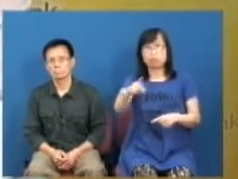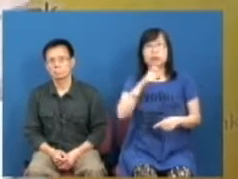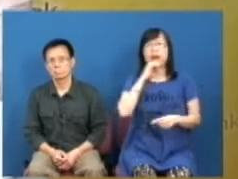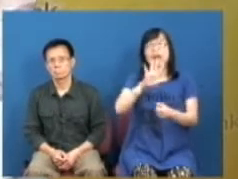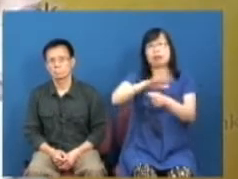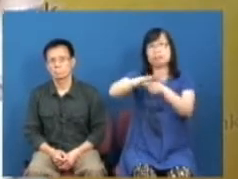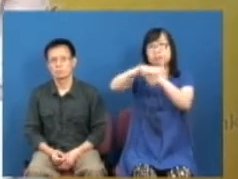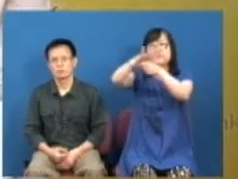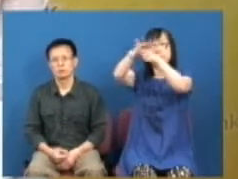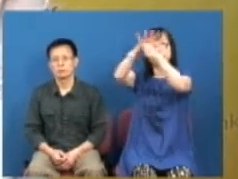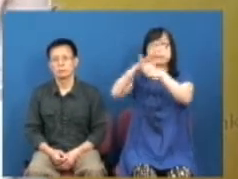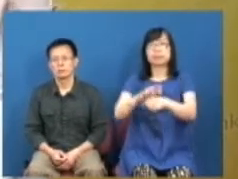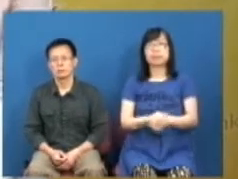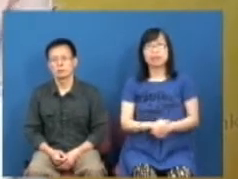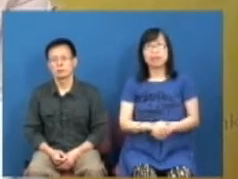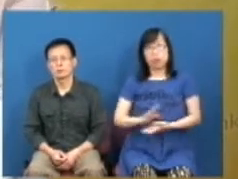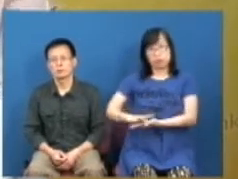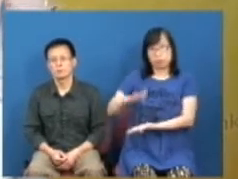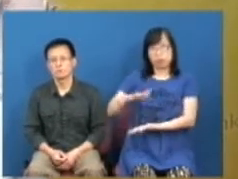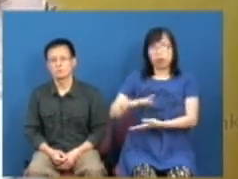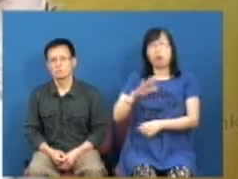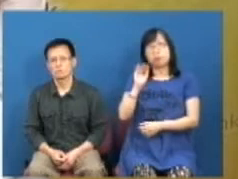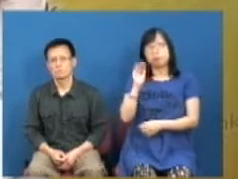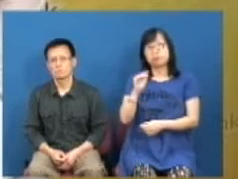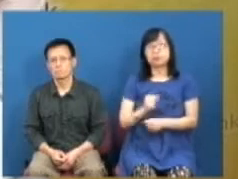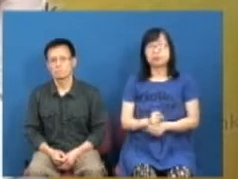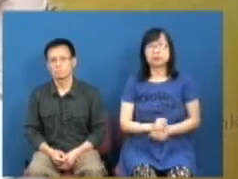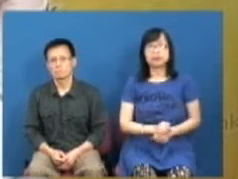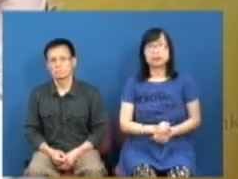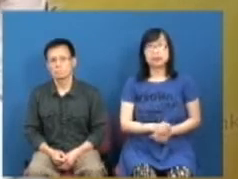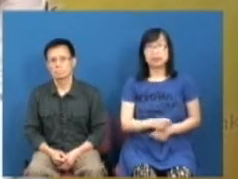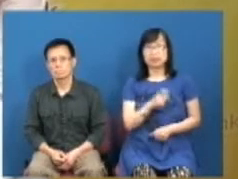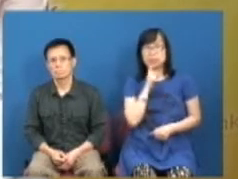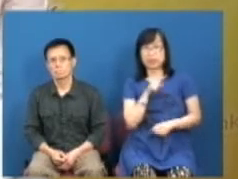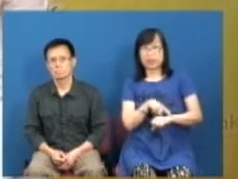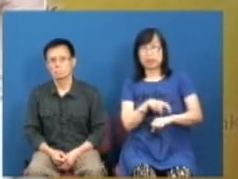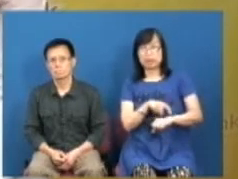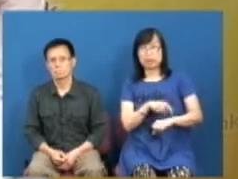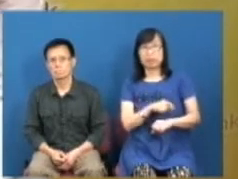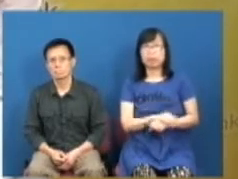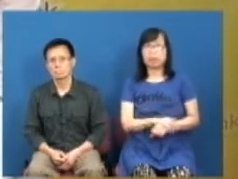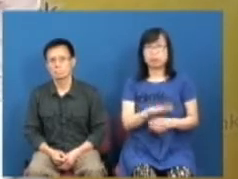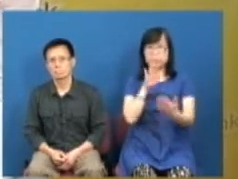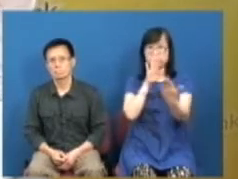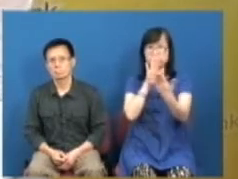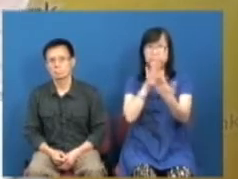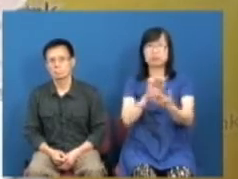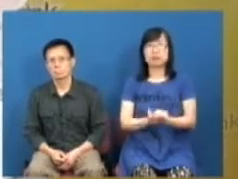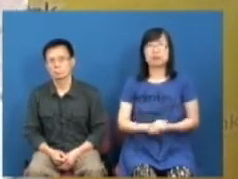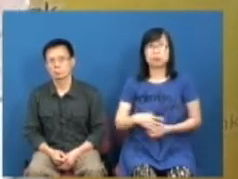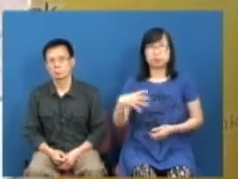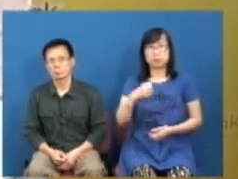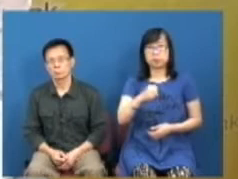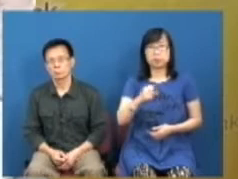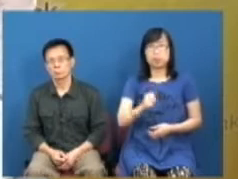噶嘛，係富豪你乜都做得出噶啦嘛。所以係嘛，即係你有時即係要去面對呢個權貴咧嚇，唔容